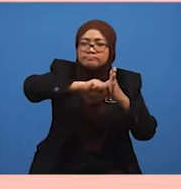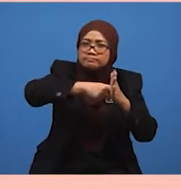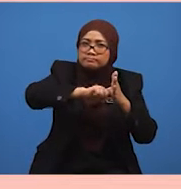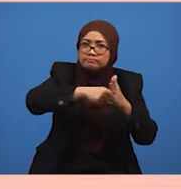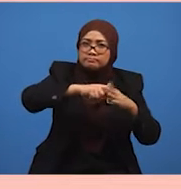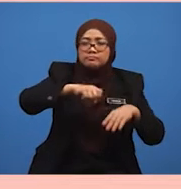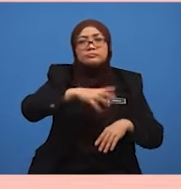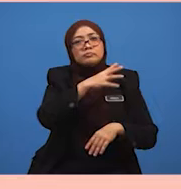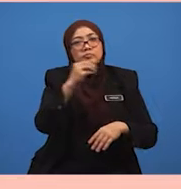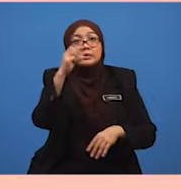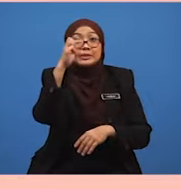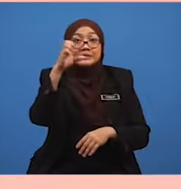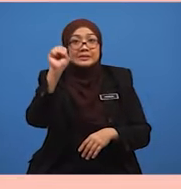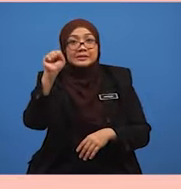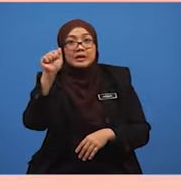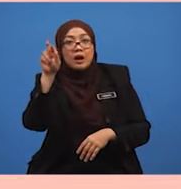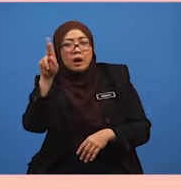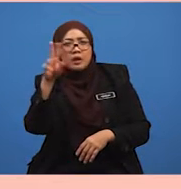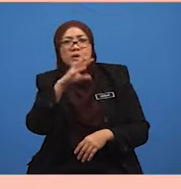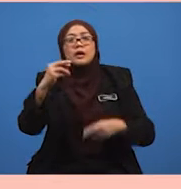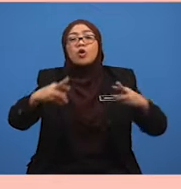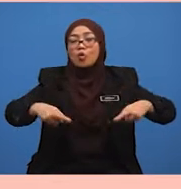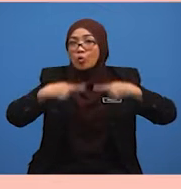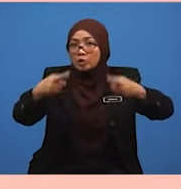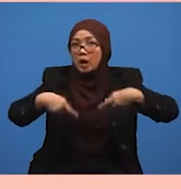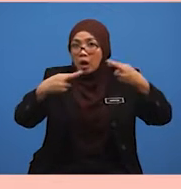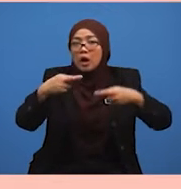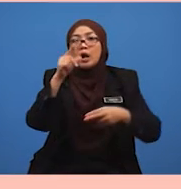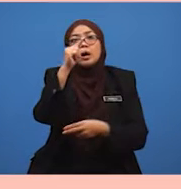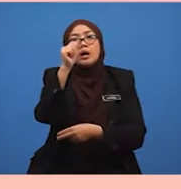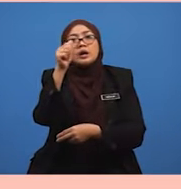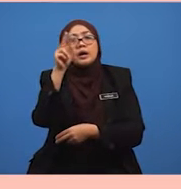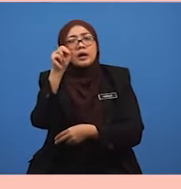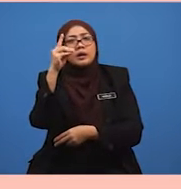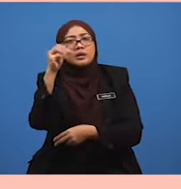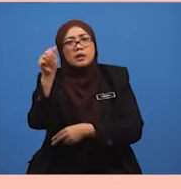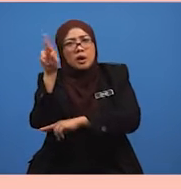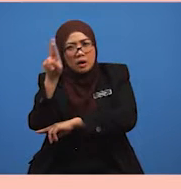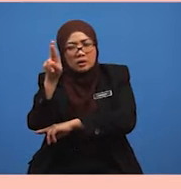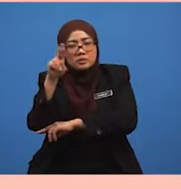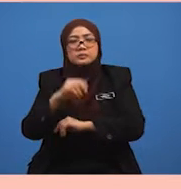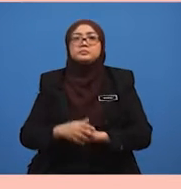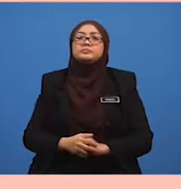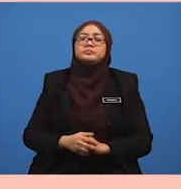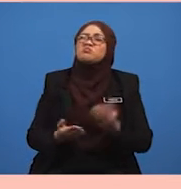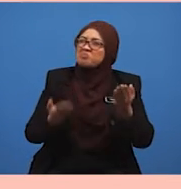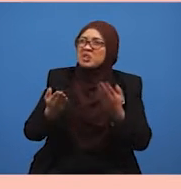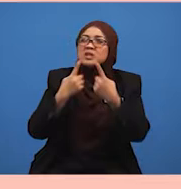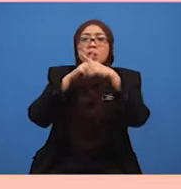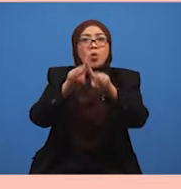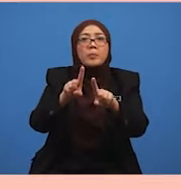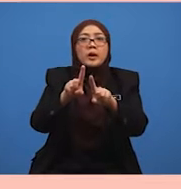gear dan juga roda dan gandar. Eh, jawapan murid-murid tak sama dengan saya ke?